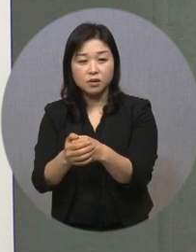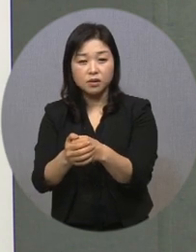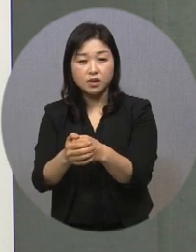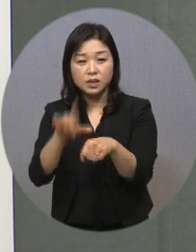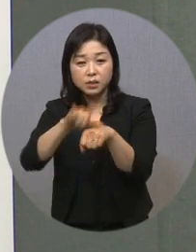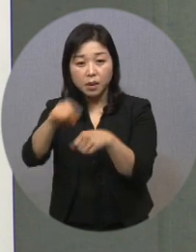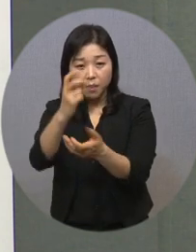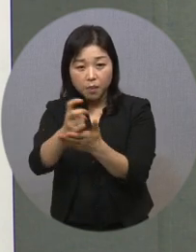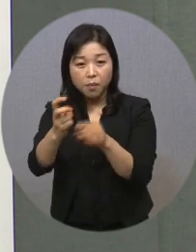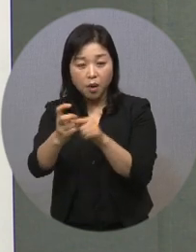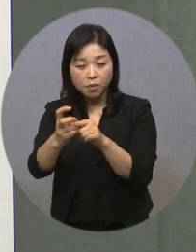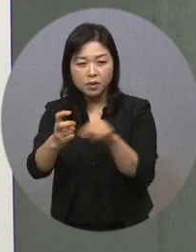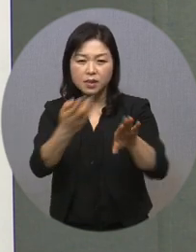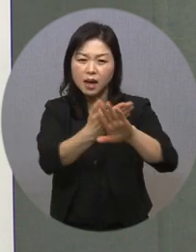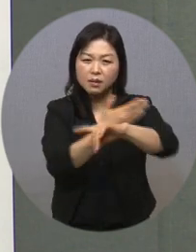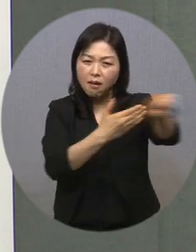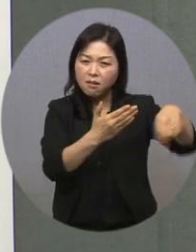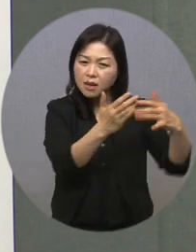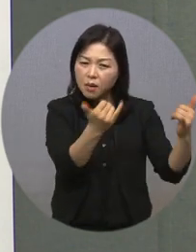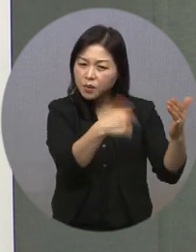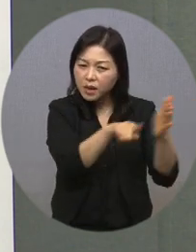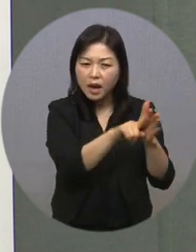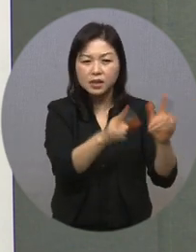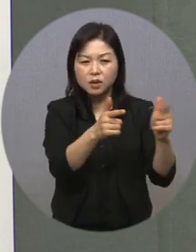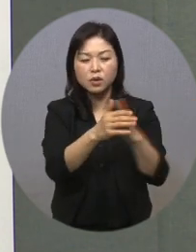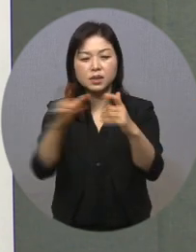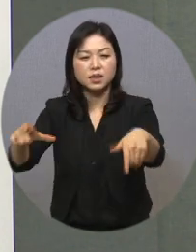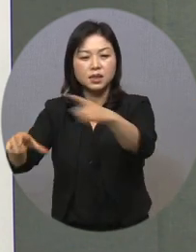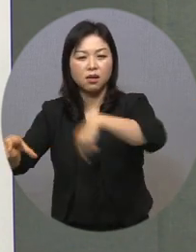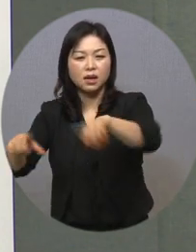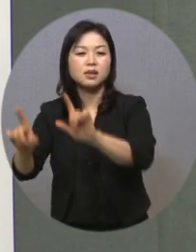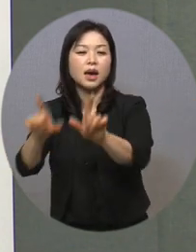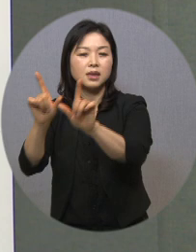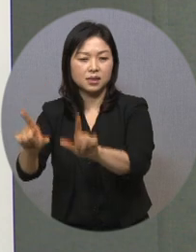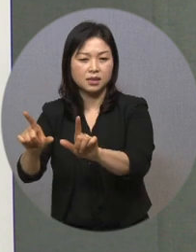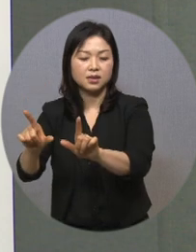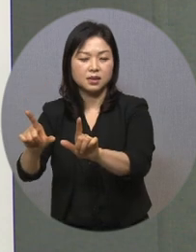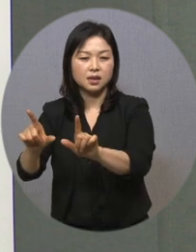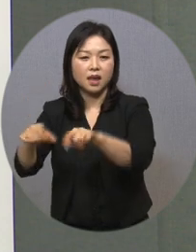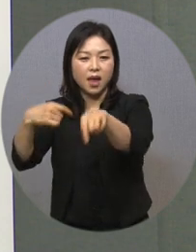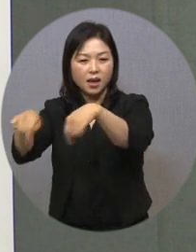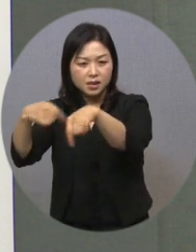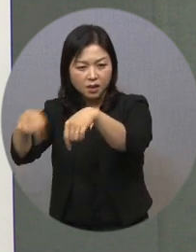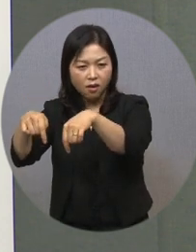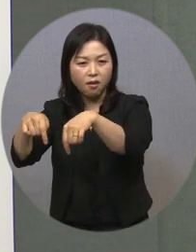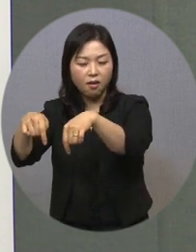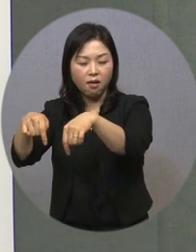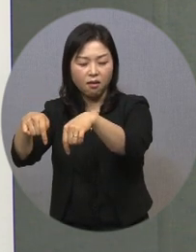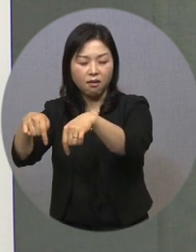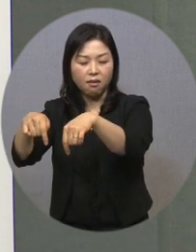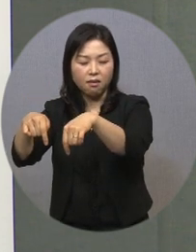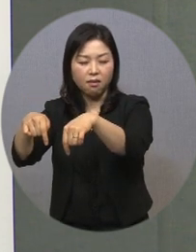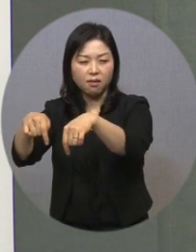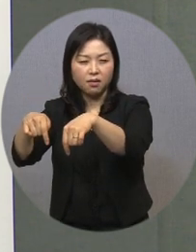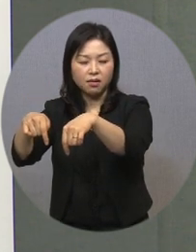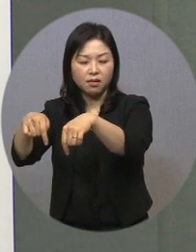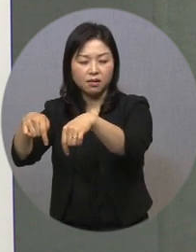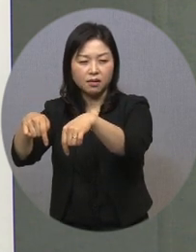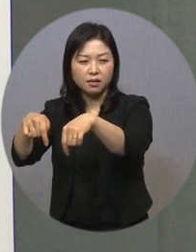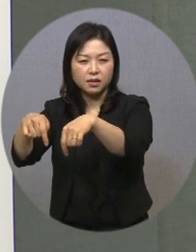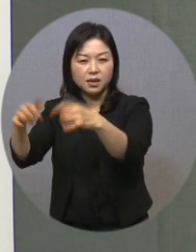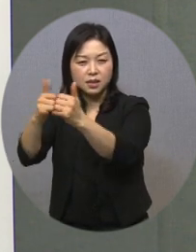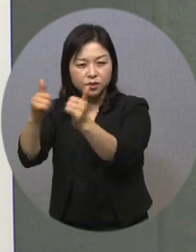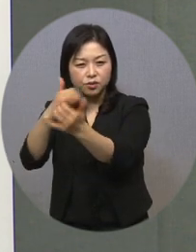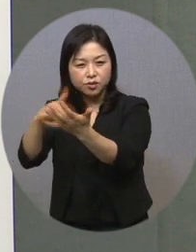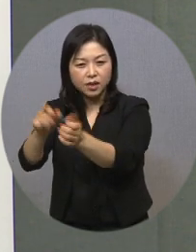아니고 행정자치, 특히 지자체 발전을 위해서 자꾸 인구가 증가되면